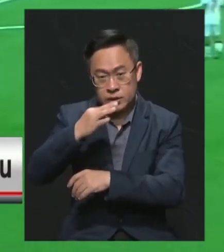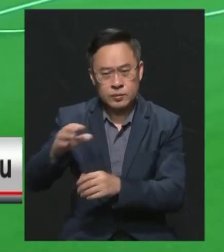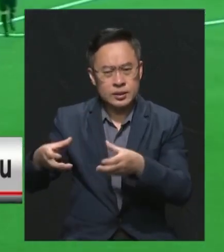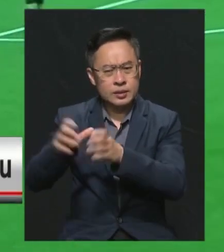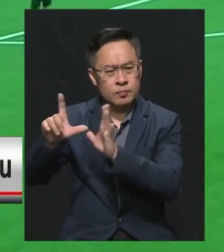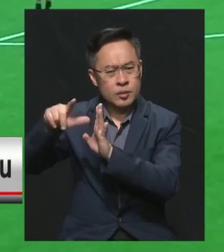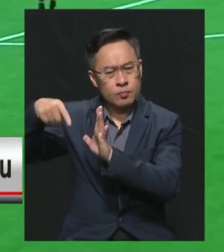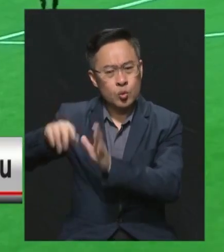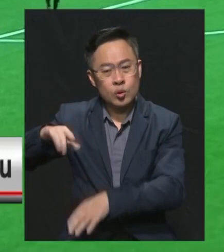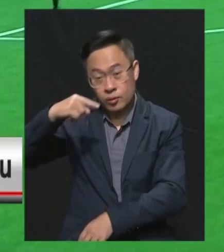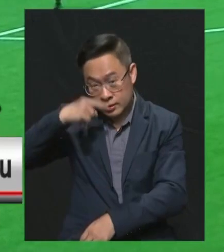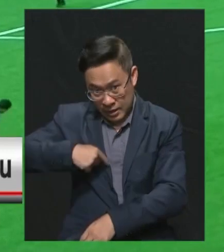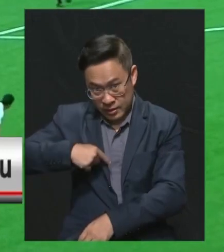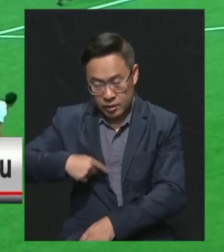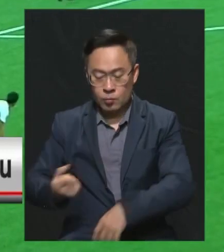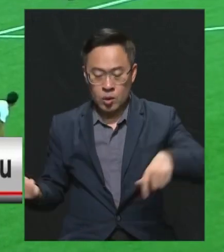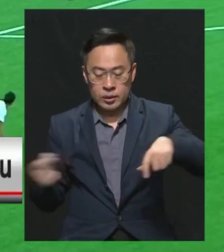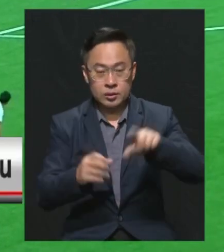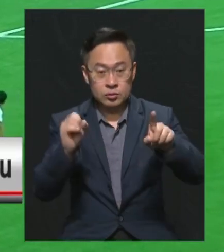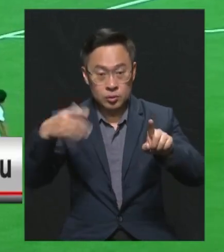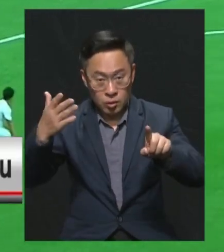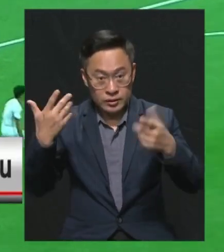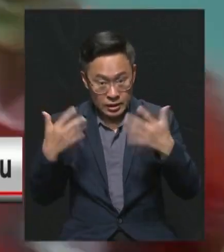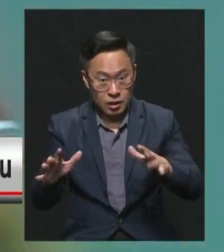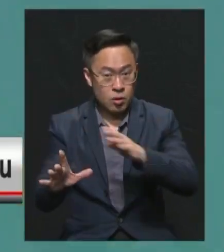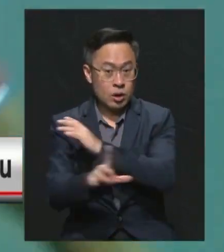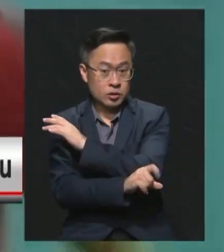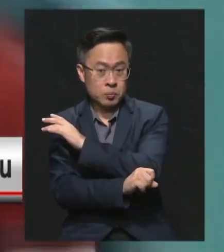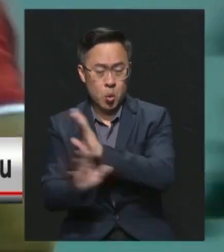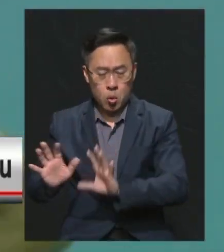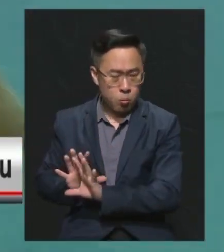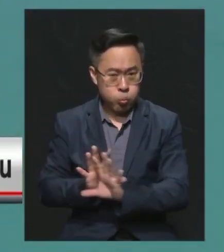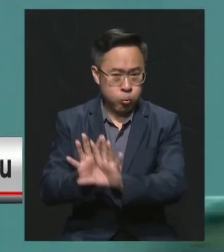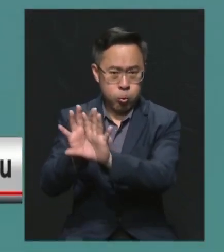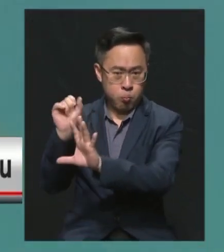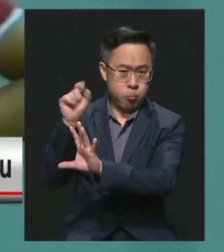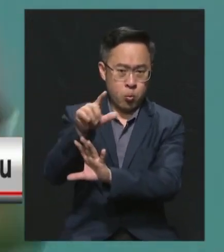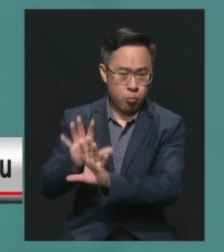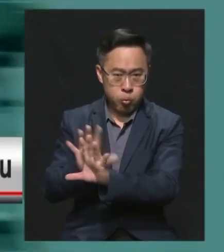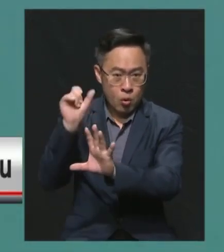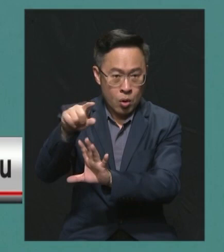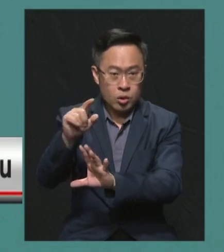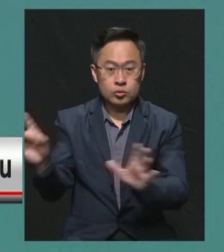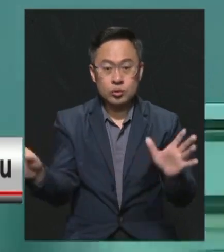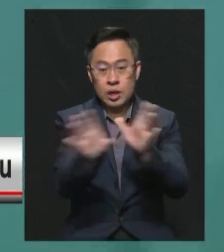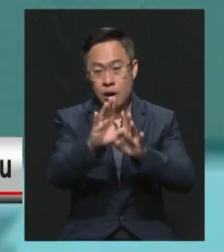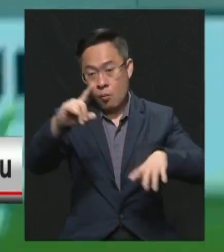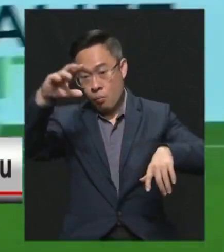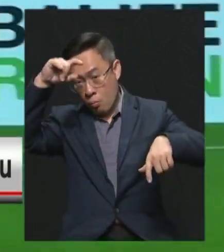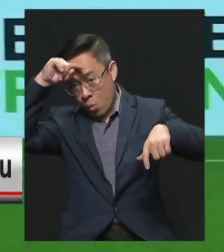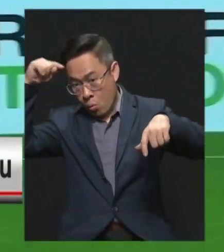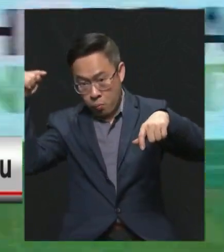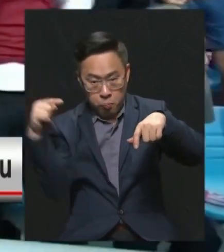ได้ลูกนี้วางยาวมาแล้วก็เป็นอิลฮานฟานดี้นะคะเทคตัวขึ้นโมงนี่เป็นลูกชายคนที่3นะคะตามรอย